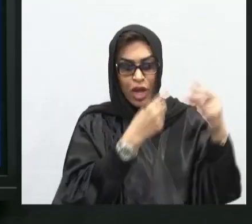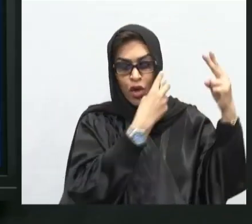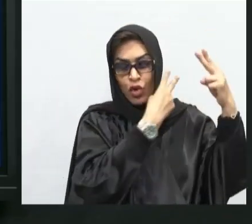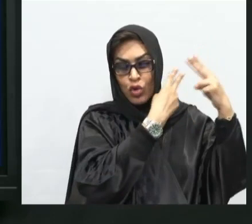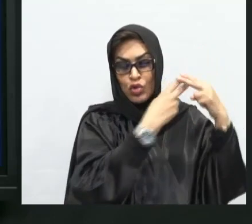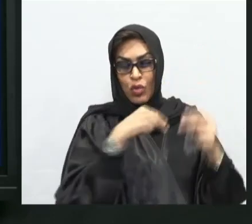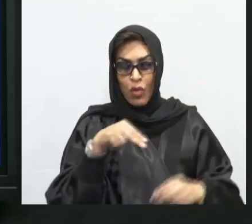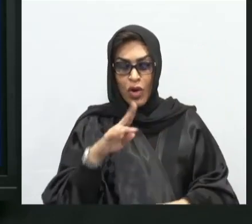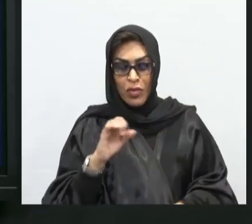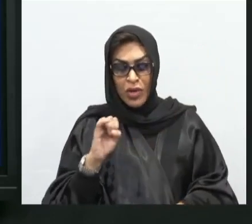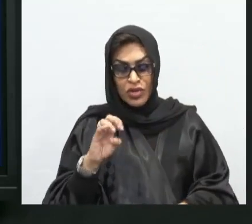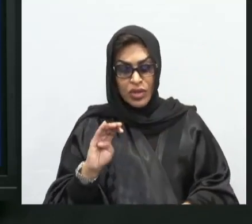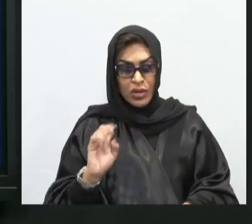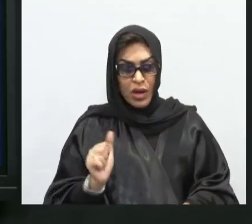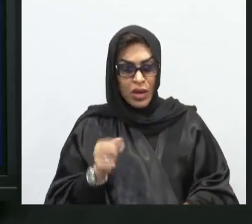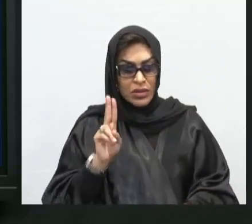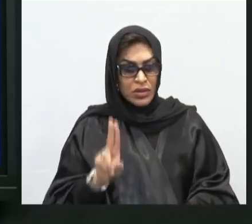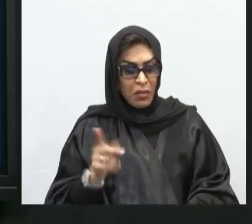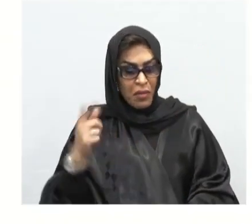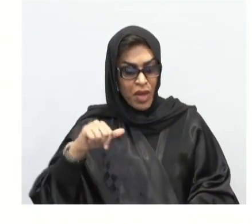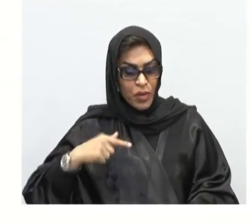والمجرات ماذا نسميها